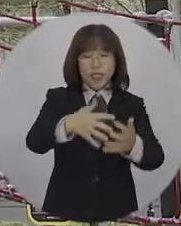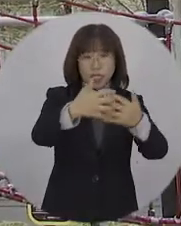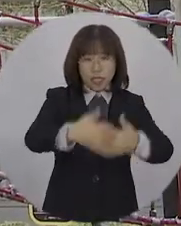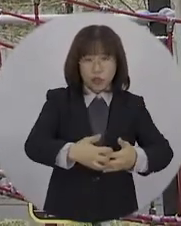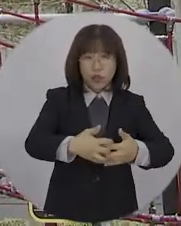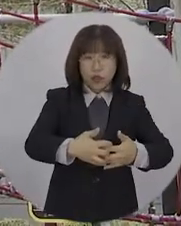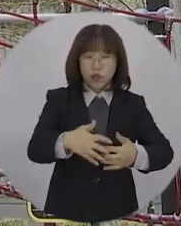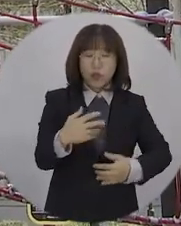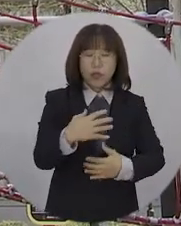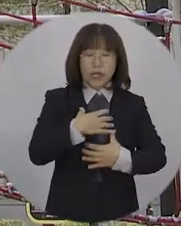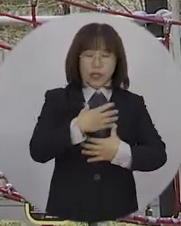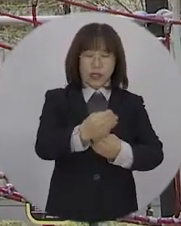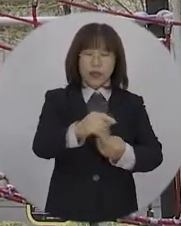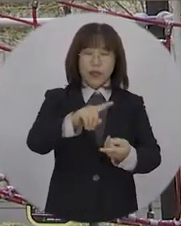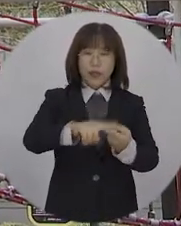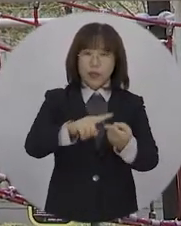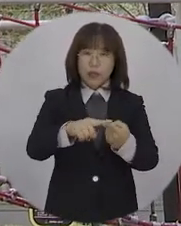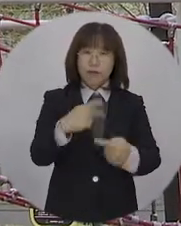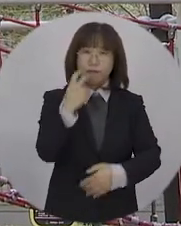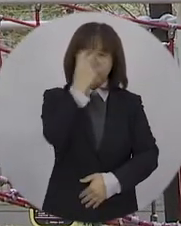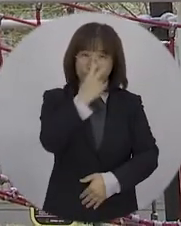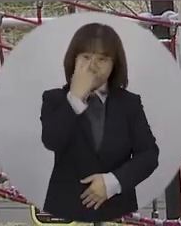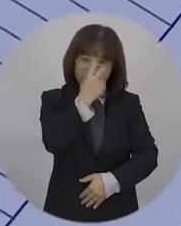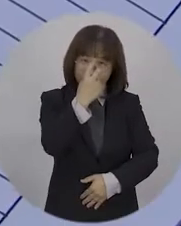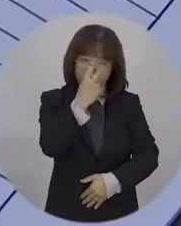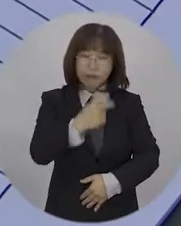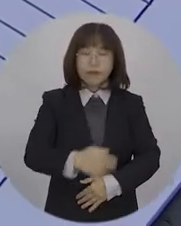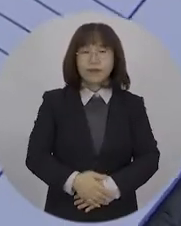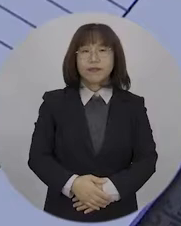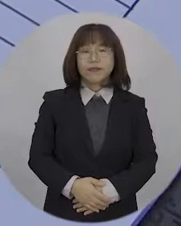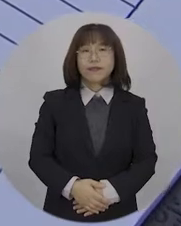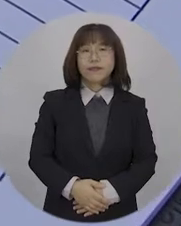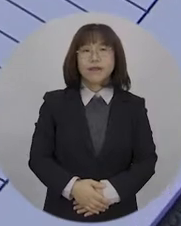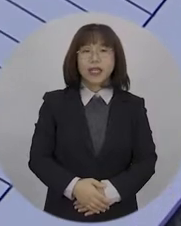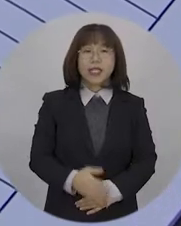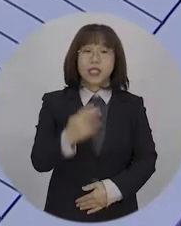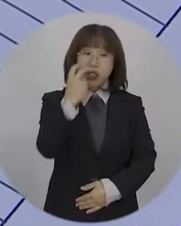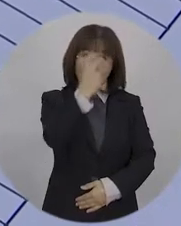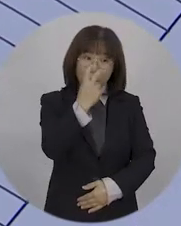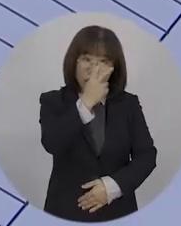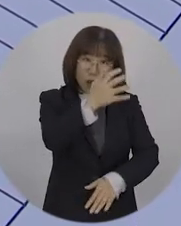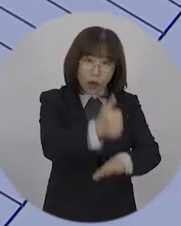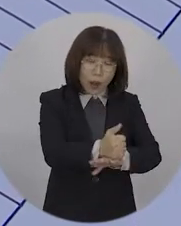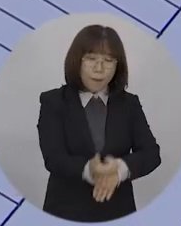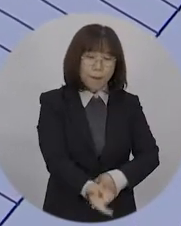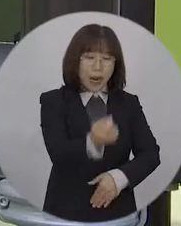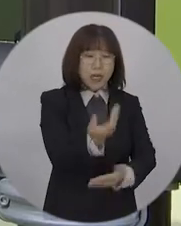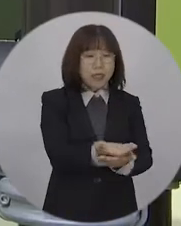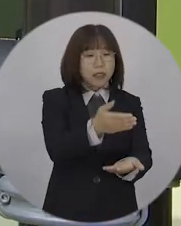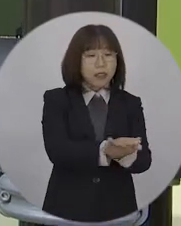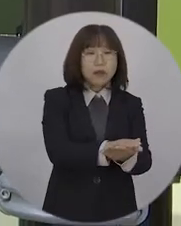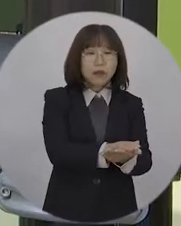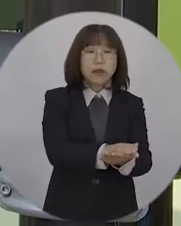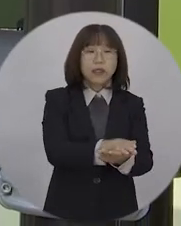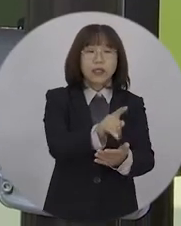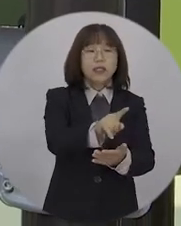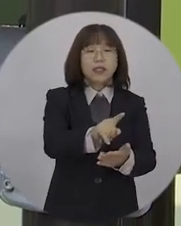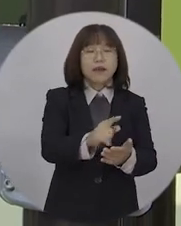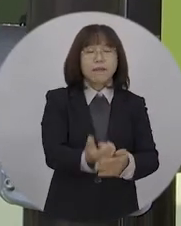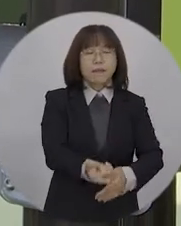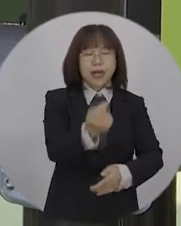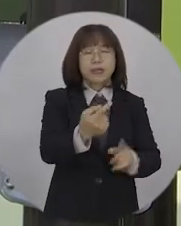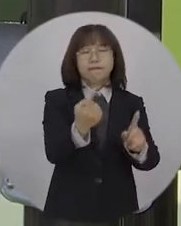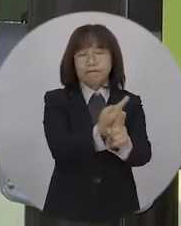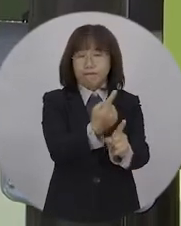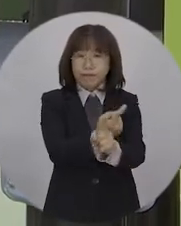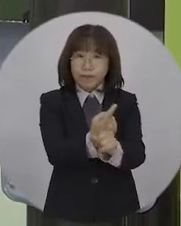상태와 관리주체의 안전관리 실태를 중점적으로 점검했습니다. 점검 결과 즉시 시정할 수 있는 사항은